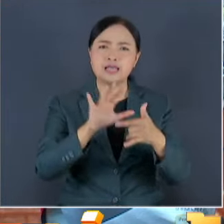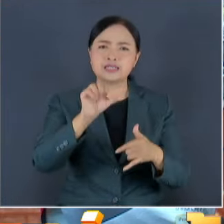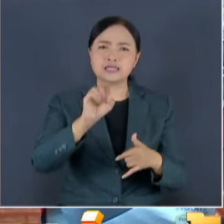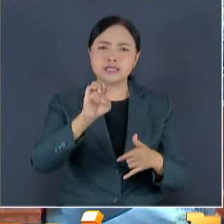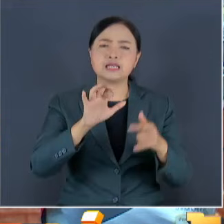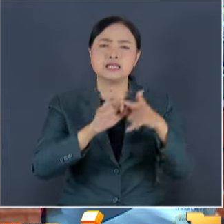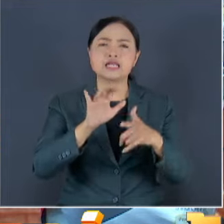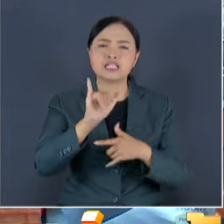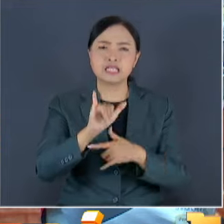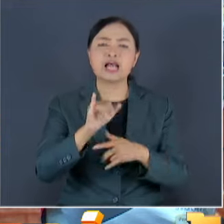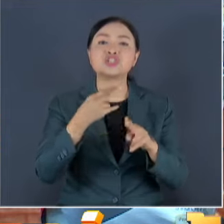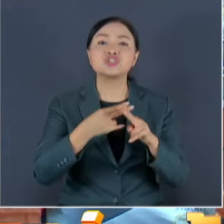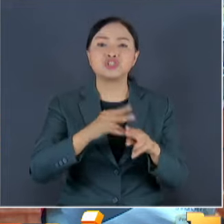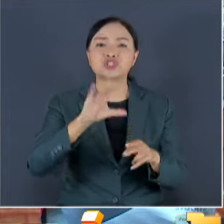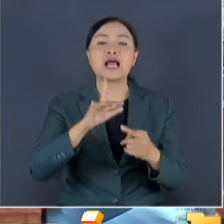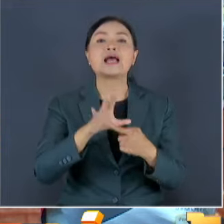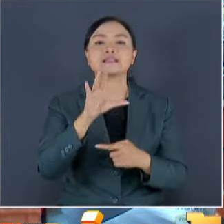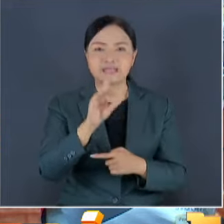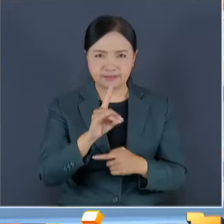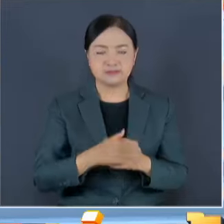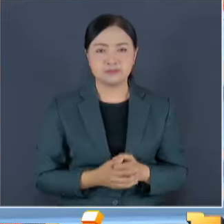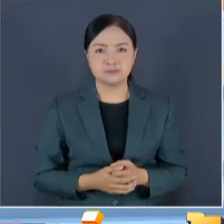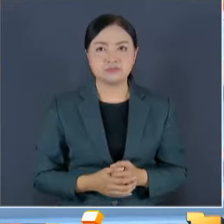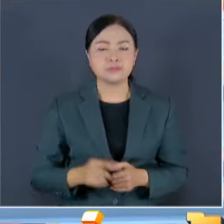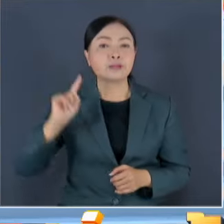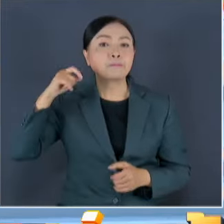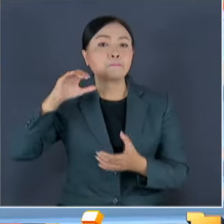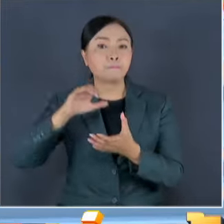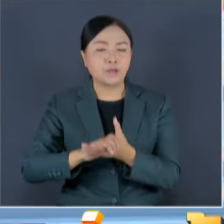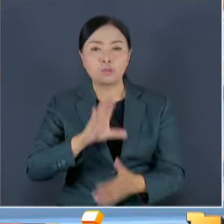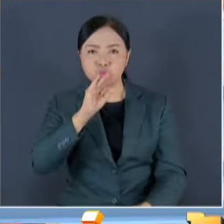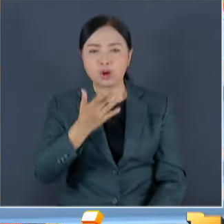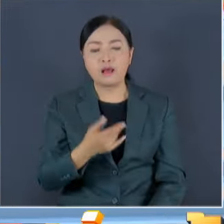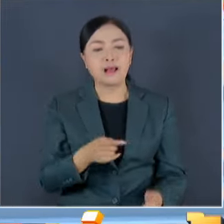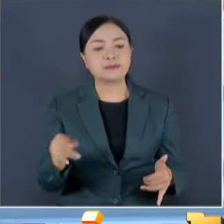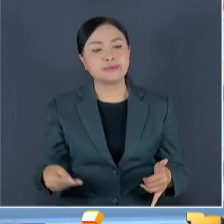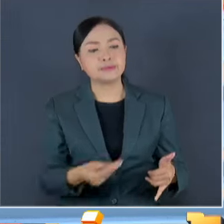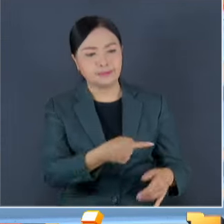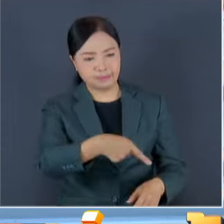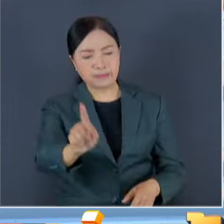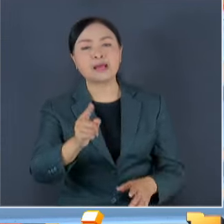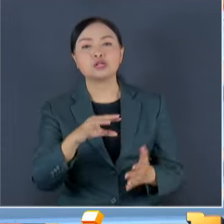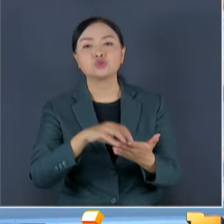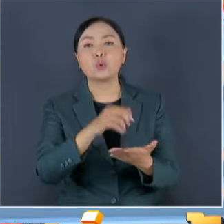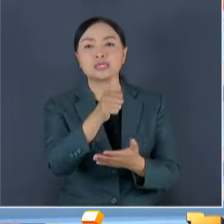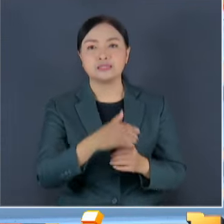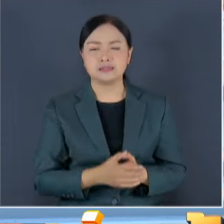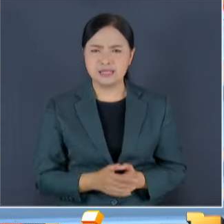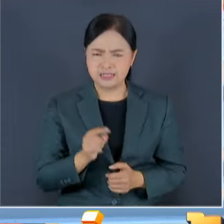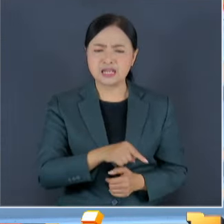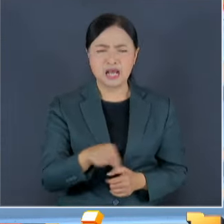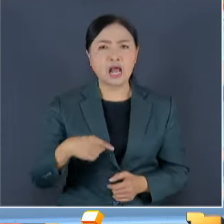ชัดหรือว่าเมียของเสียชัดเพลงพี่อ๊อฟพงษ์พัฒน์ต้องมาเลย ฮะ ให้เธอได้กับเขาและจงโชคดีรู้ทั้งรู้ว่าเธอมีหว